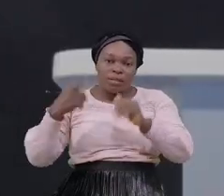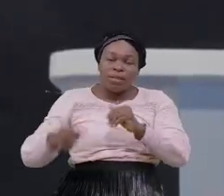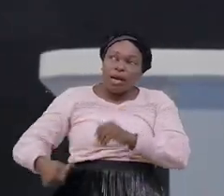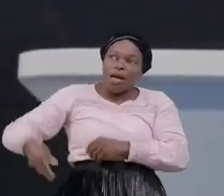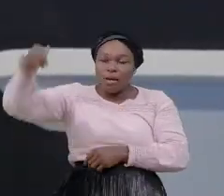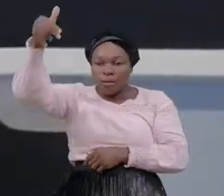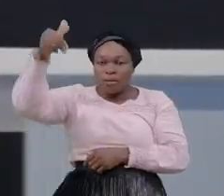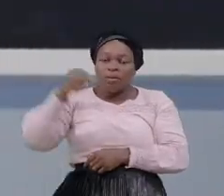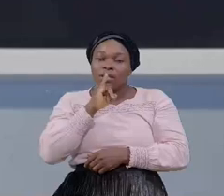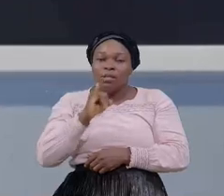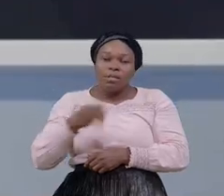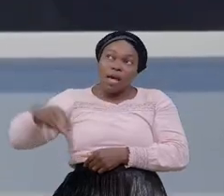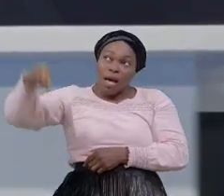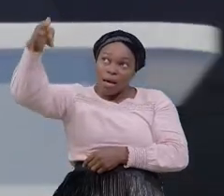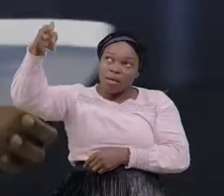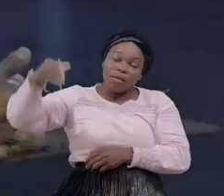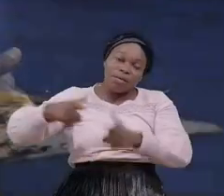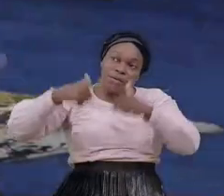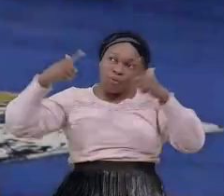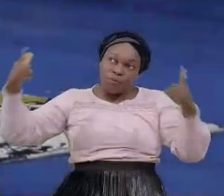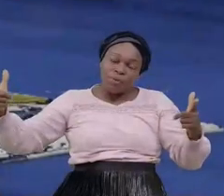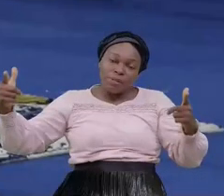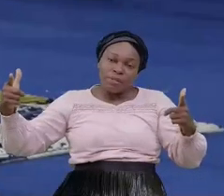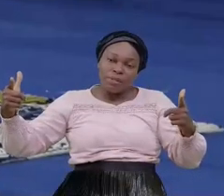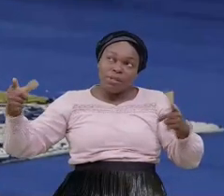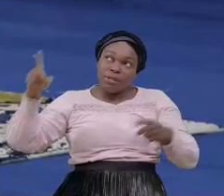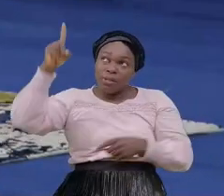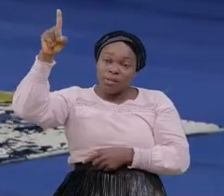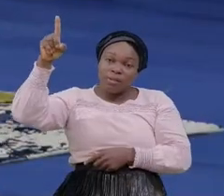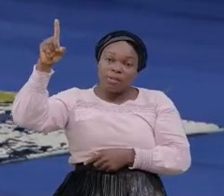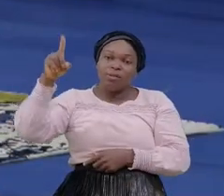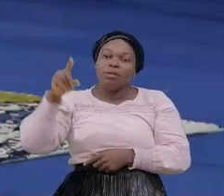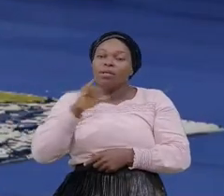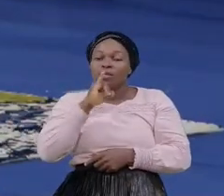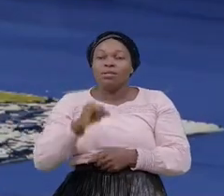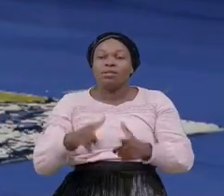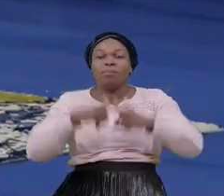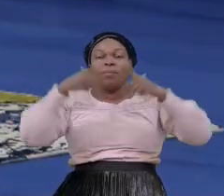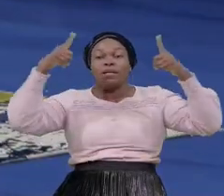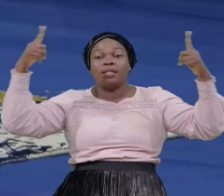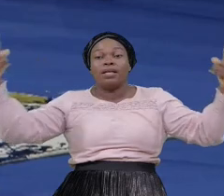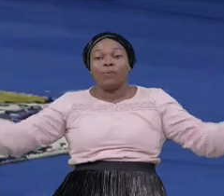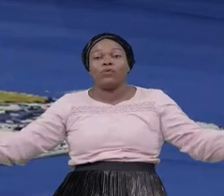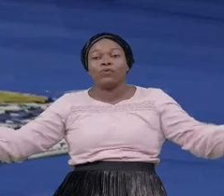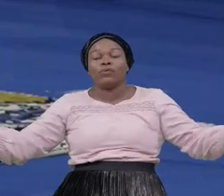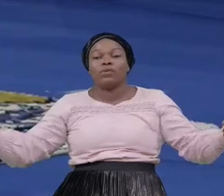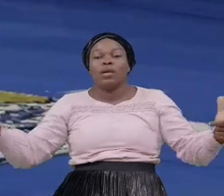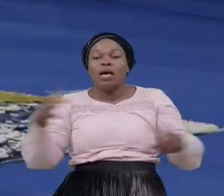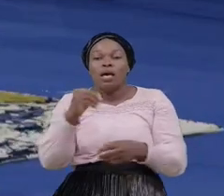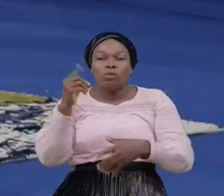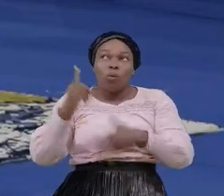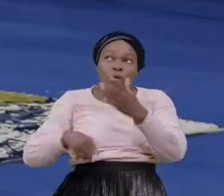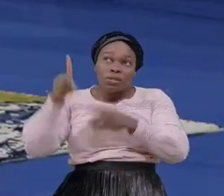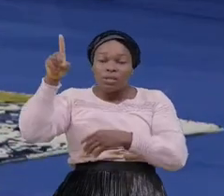le grand, et il est plus élevé, il est le plus grand, il est magnanime, il est bon.